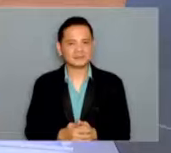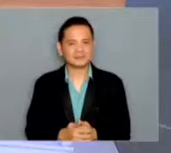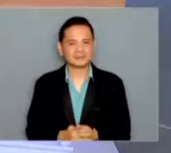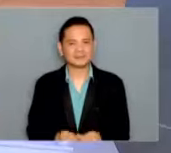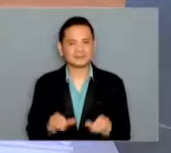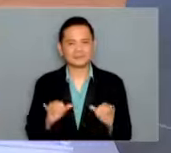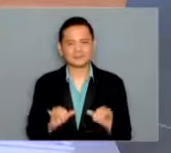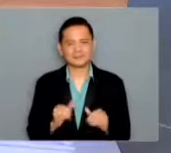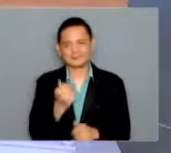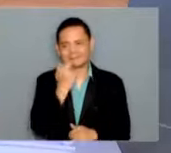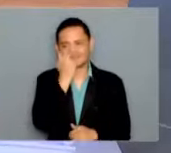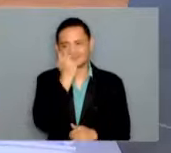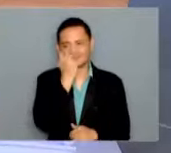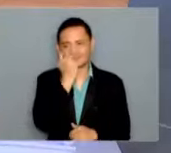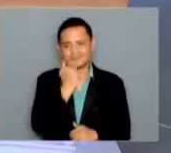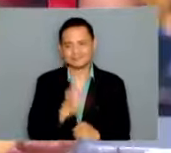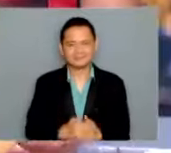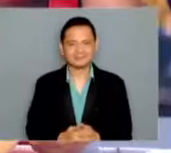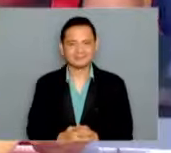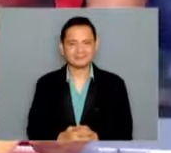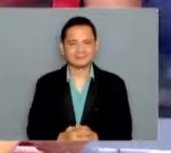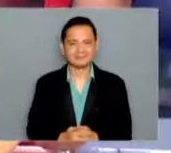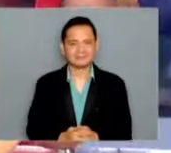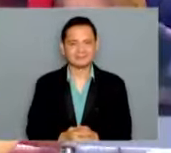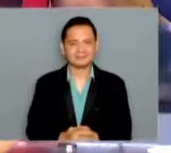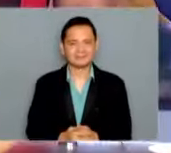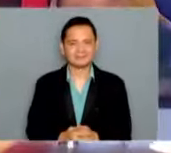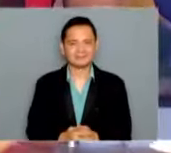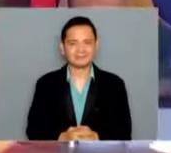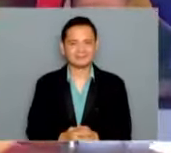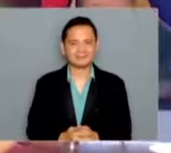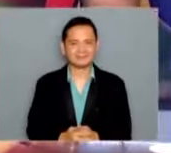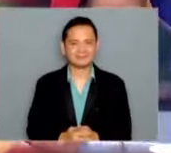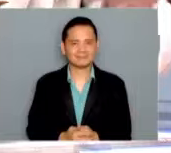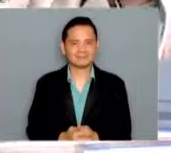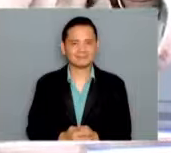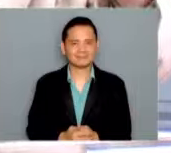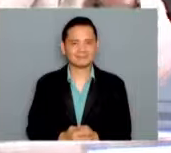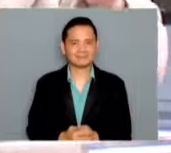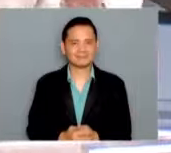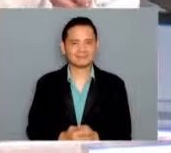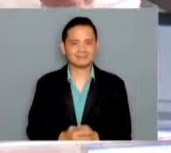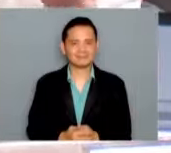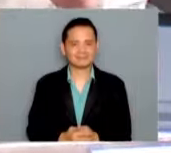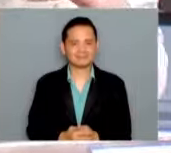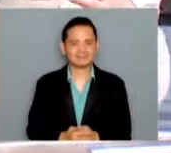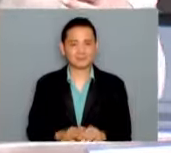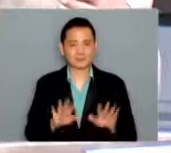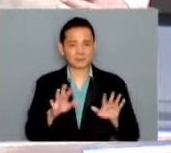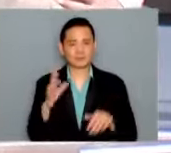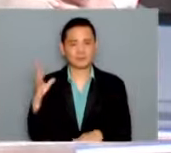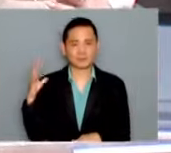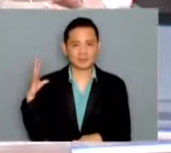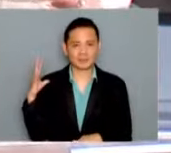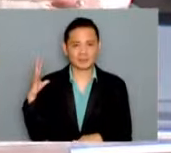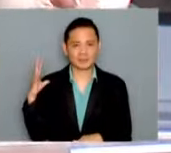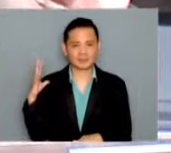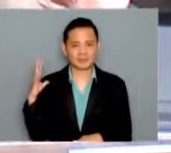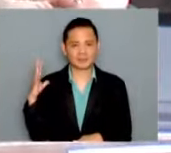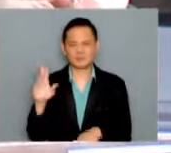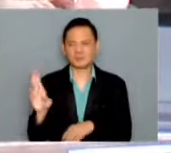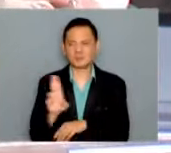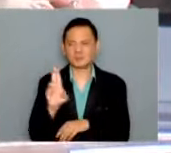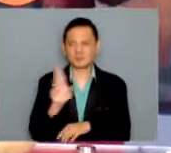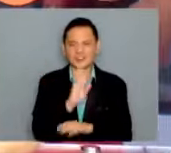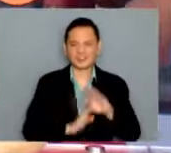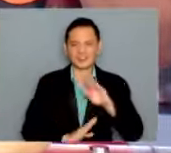ko. Parang kilala ko. Para kilala nyo na. Dibs. Teka, ano ba? Okay lang, gamitin ko na lang yung kamay ko. Ano ba tama